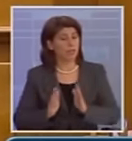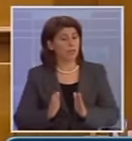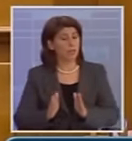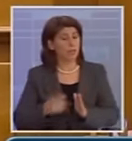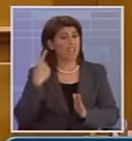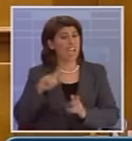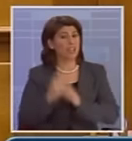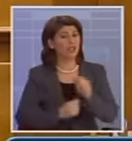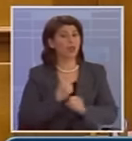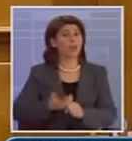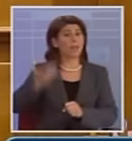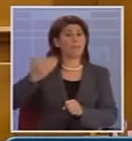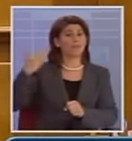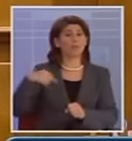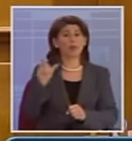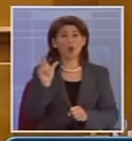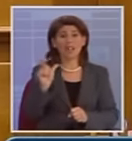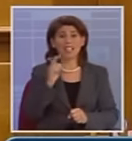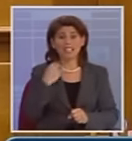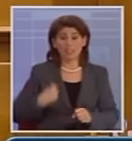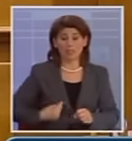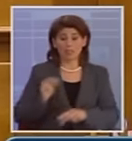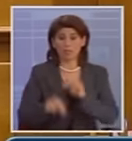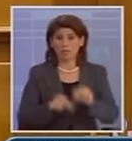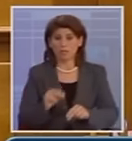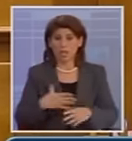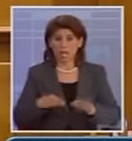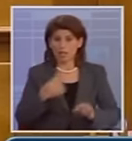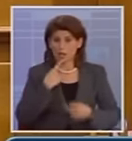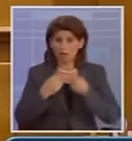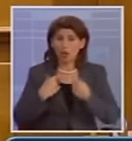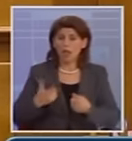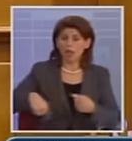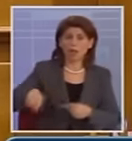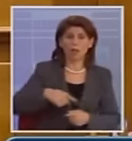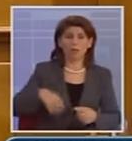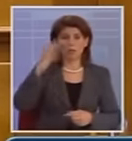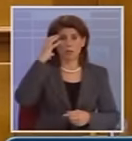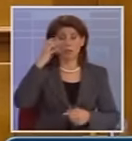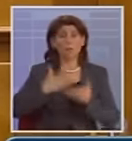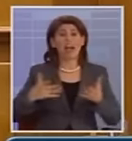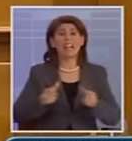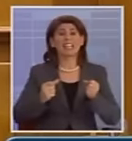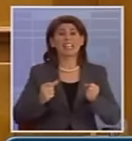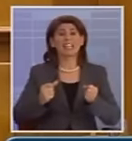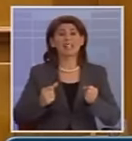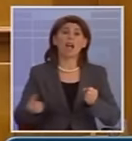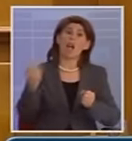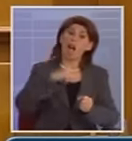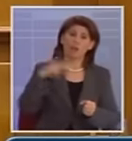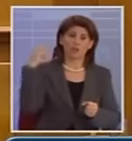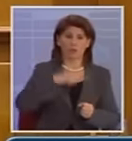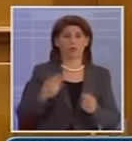πίσω. Και μόνο η λέξη δημοψήφισμα που άρχισαν να τη λένε κάποιοι δικοί σας θυμίζει τη μεγάλη κρίση που προκάλεσε κάποιος άλλος